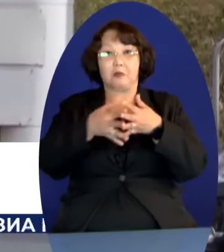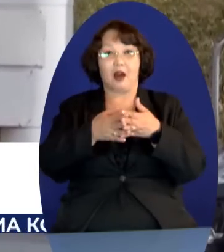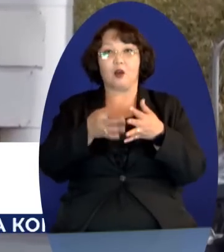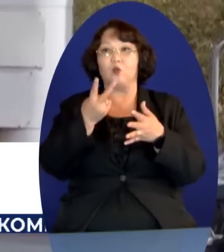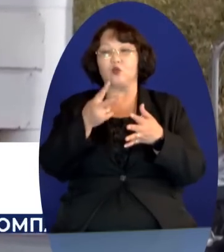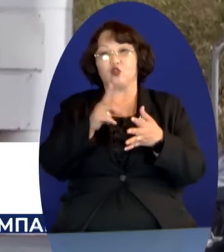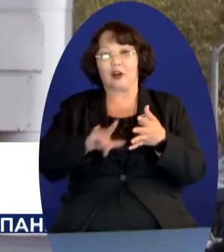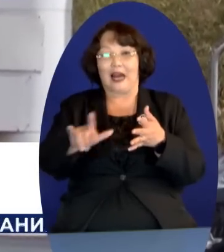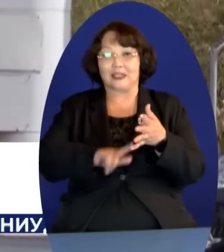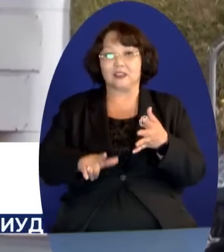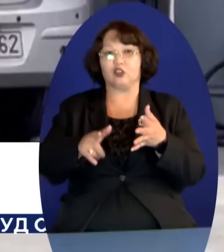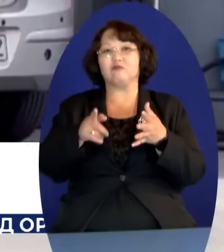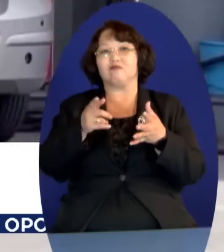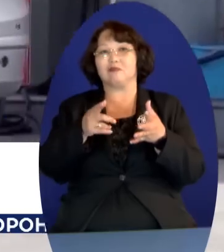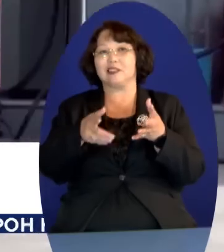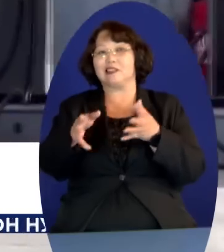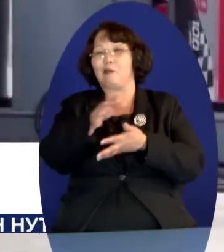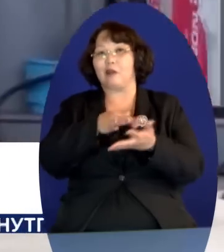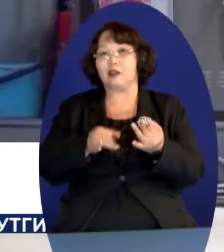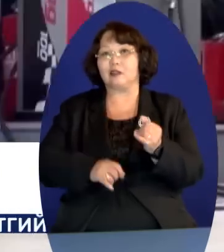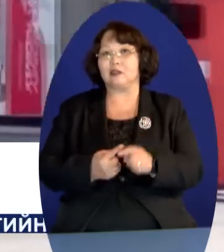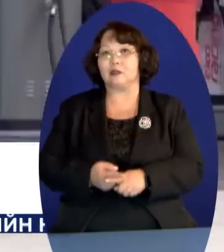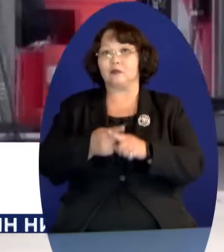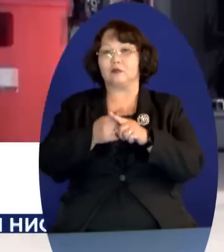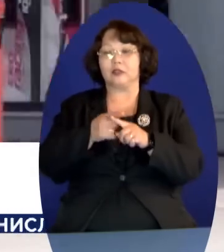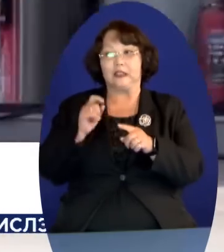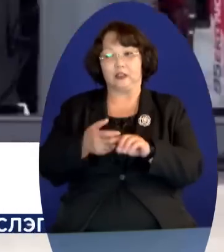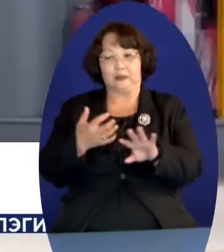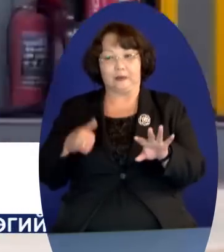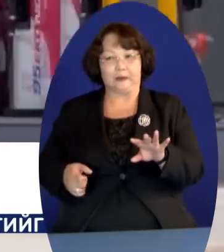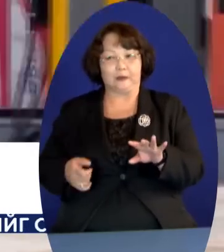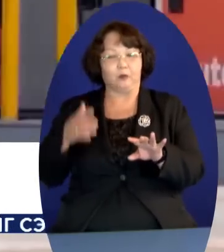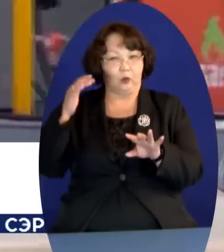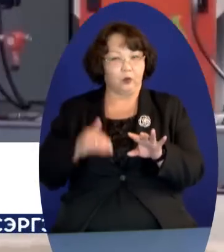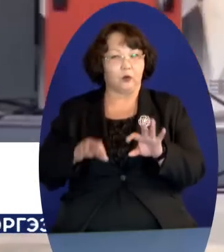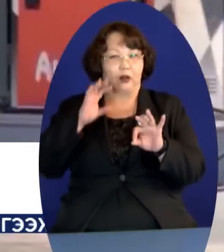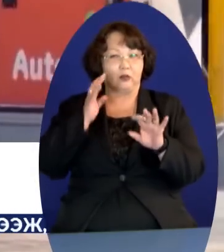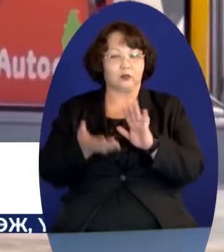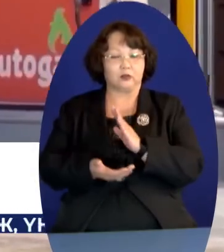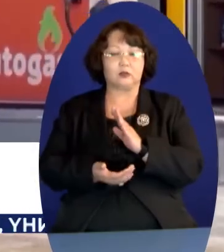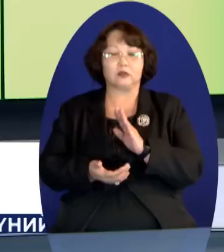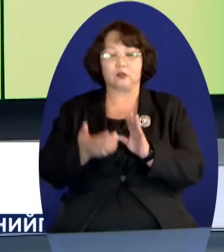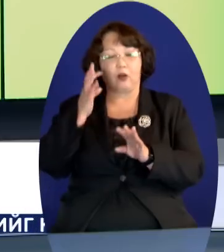хямрал улам дамжирч байгаа зэрэг нь нийт өсөлтийг бууруулах нэмэлт хүчин зүйл болж байгааг тус сангаас дүгнж байна.